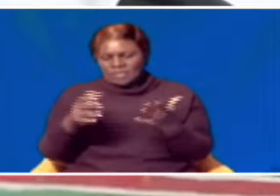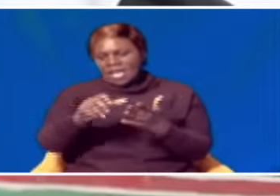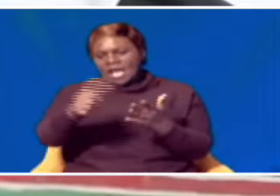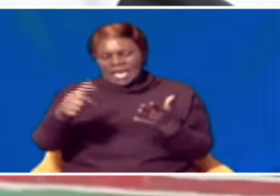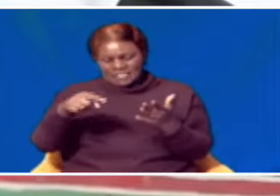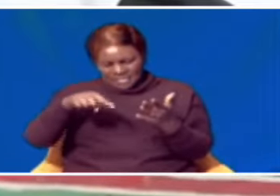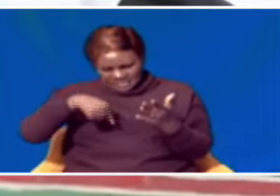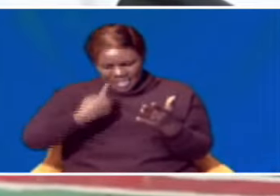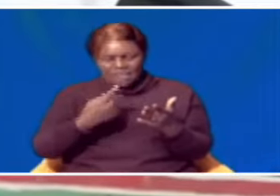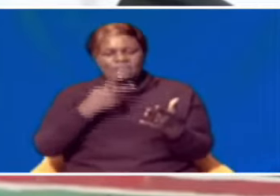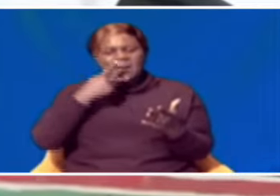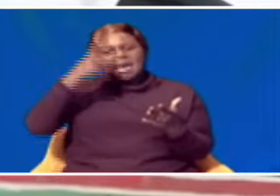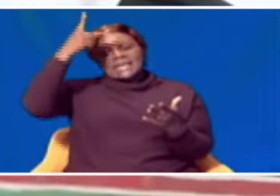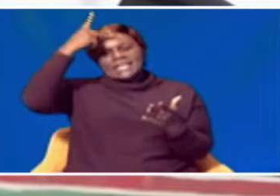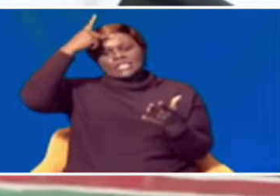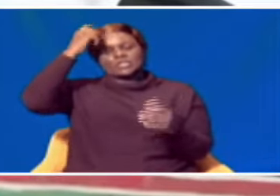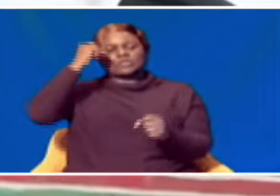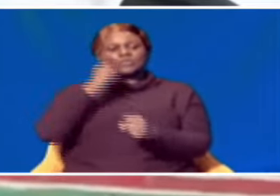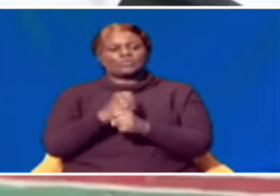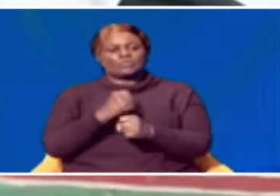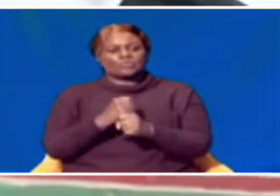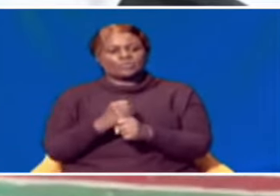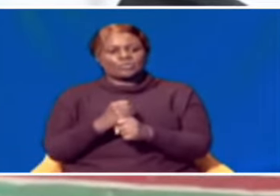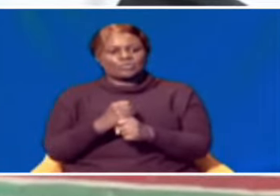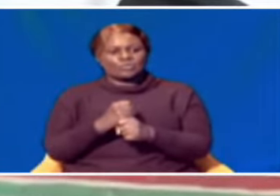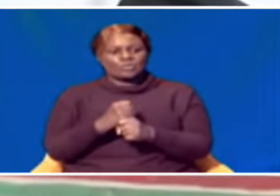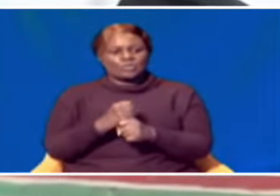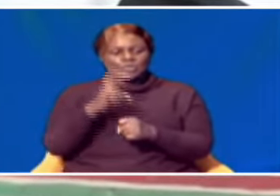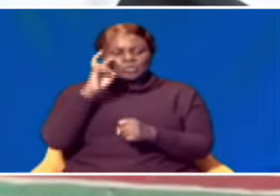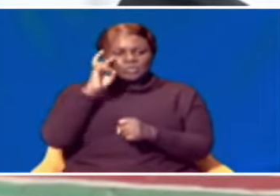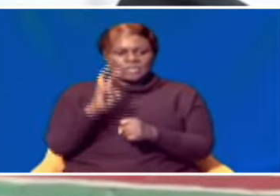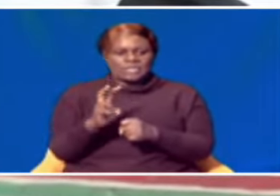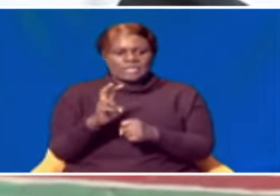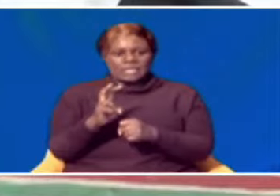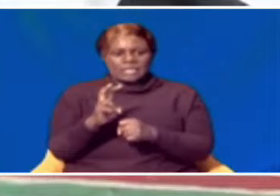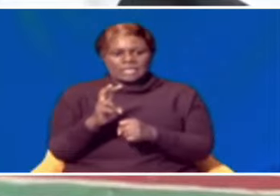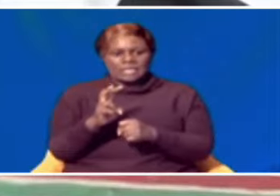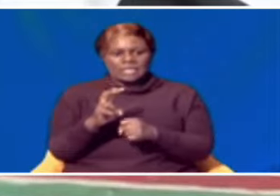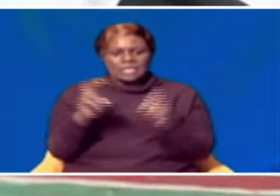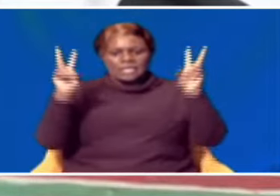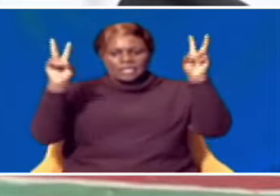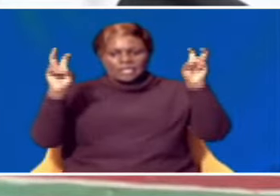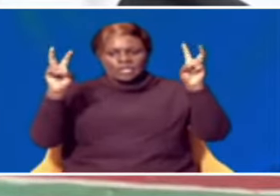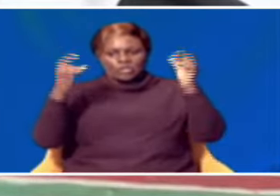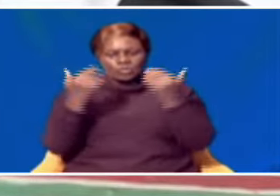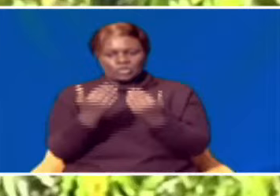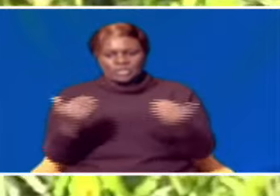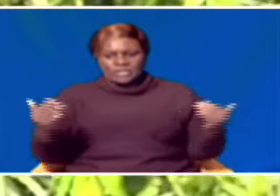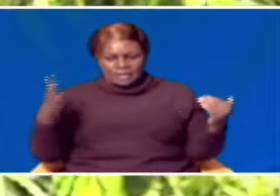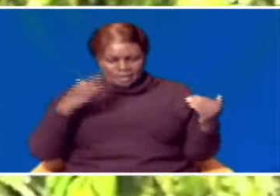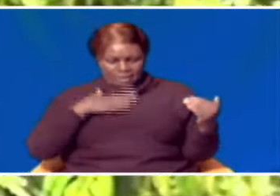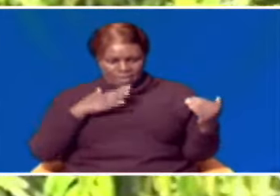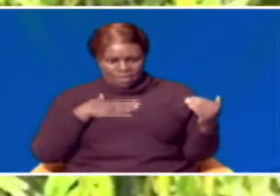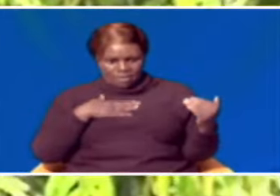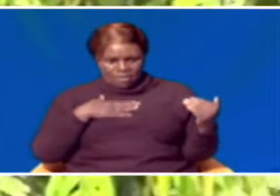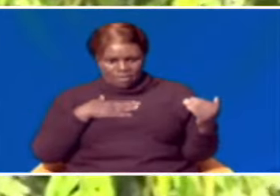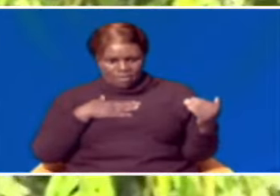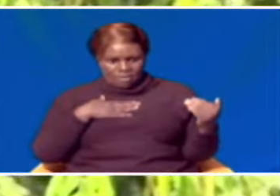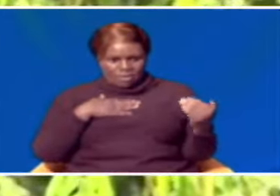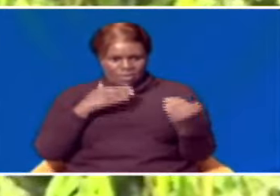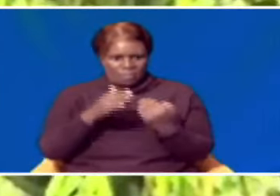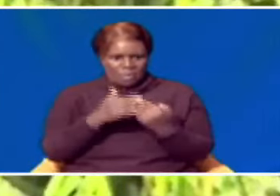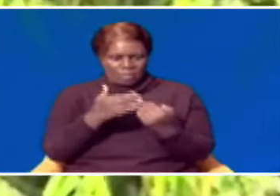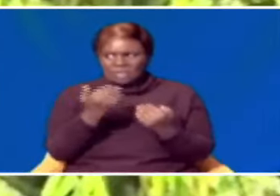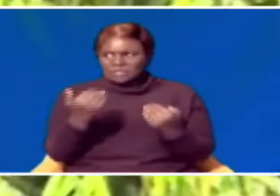mengine lazima ujifunge kibwebwe. Uangalie masala ya watoto wetu. Tendekeza kwa